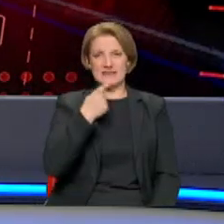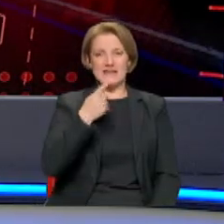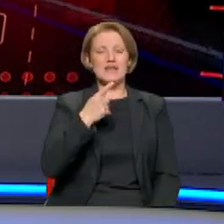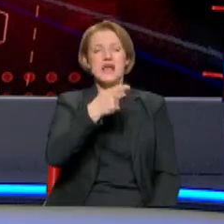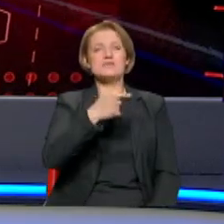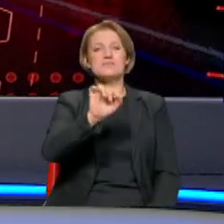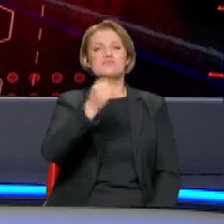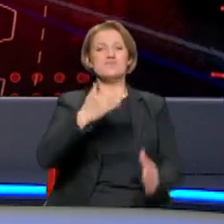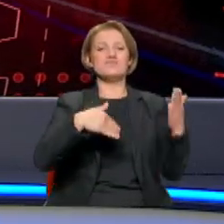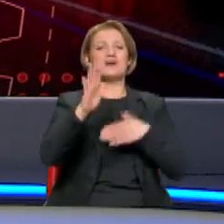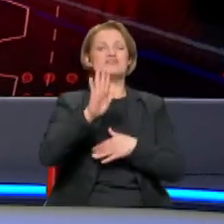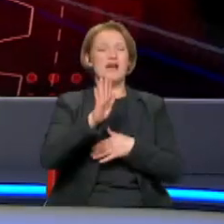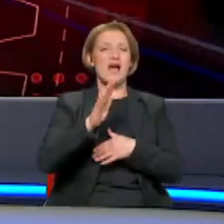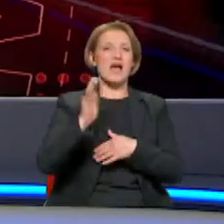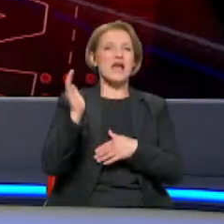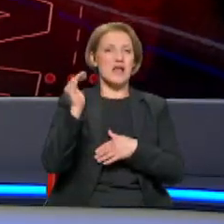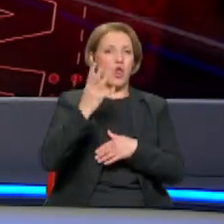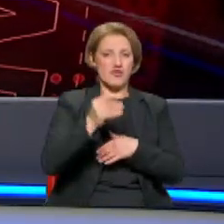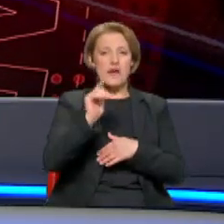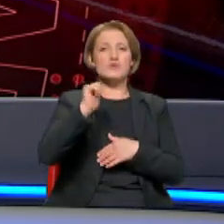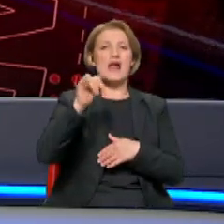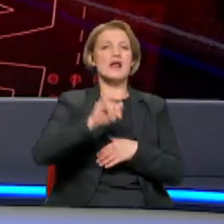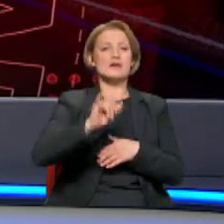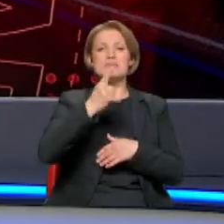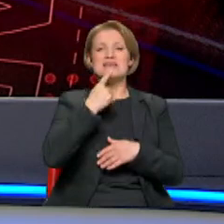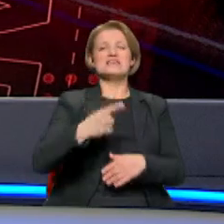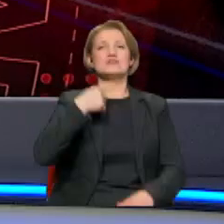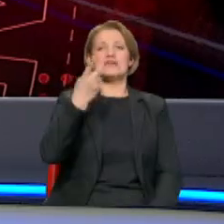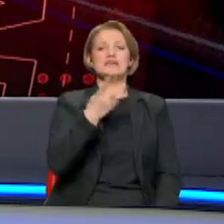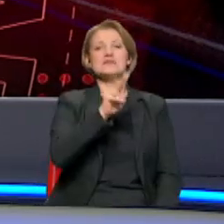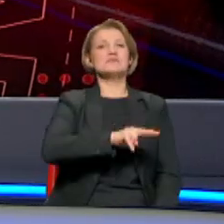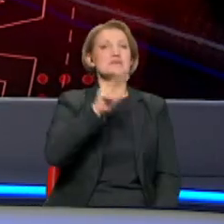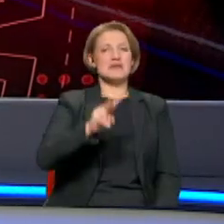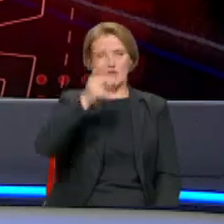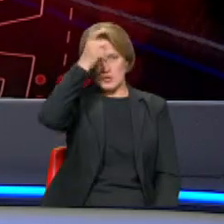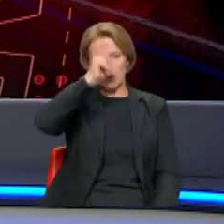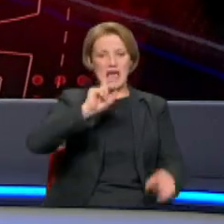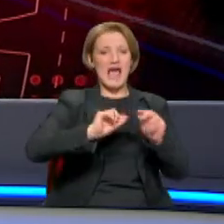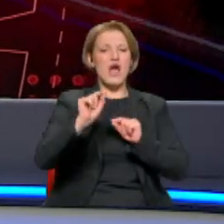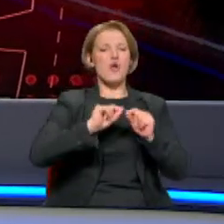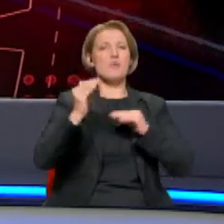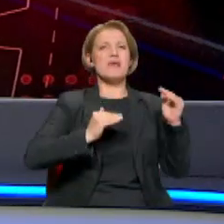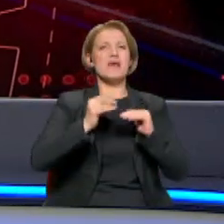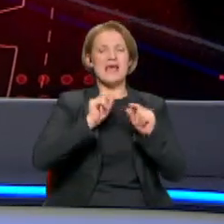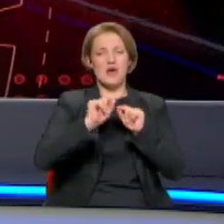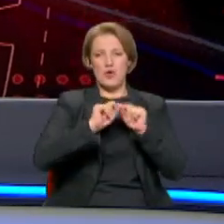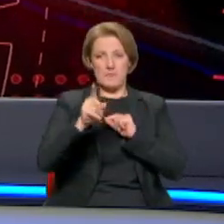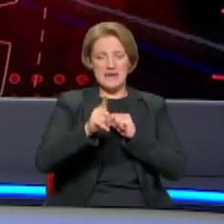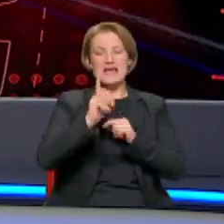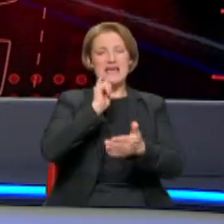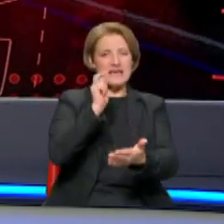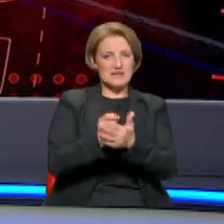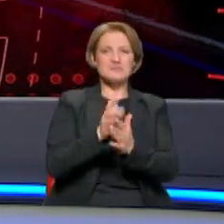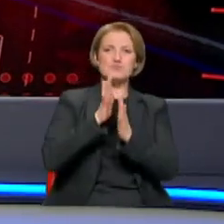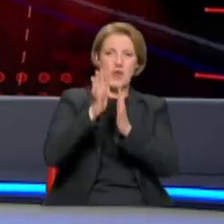vermeye başlayacağımız günler Yakın demiş Ondan bir yıl sonra 2022'de Türkiye Ekonomi modeli yatırım üretim ihracat ve